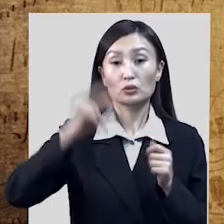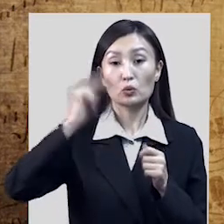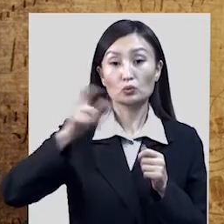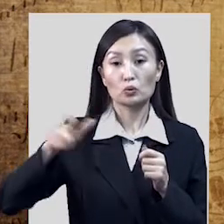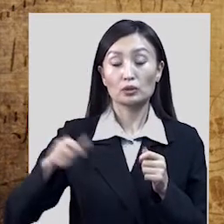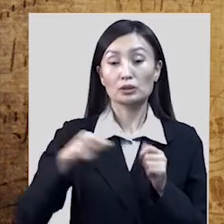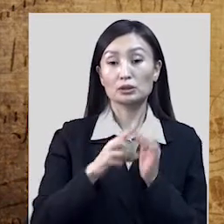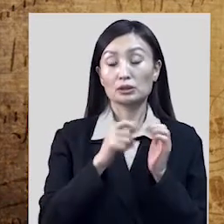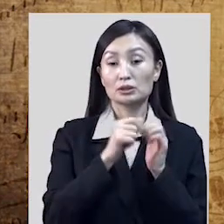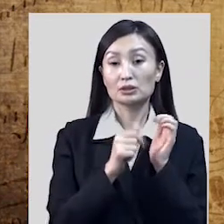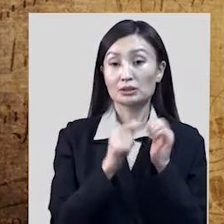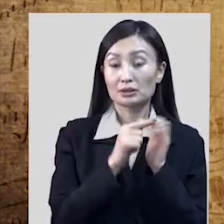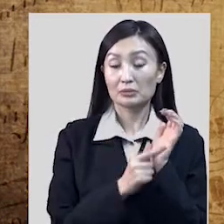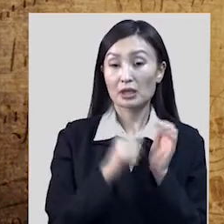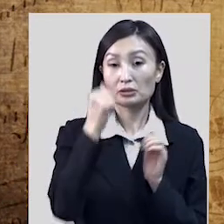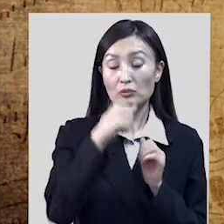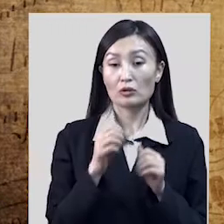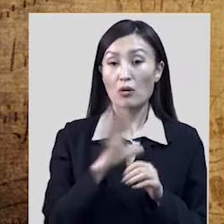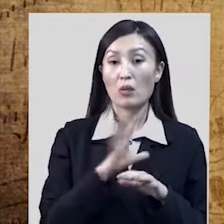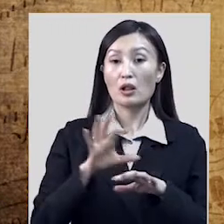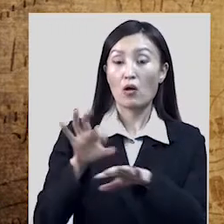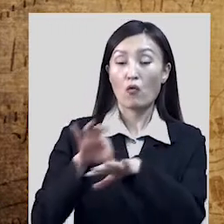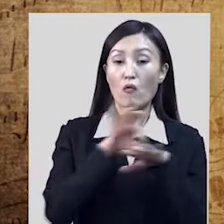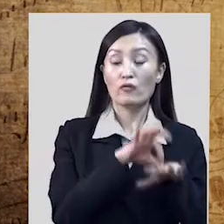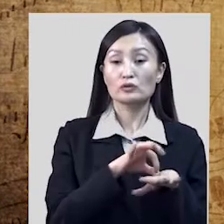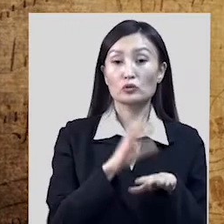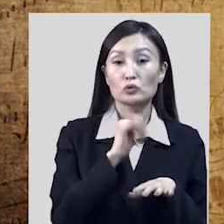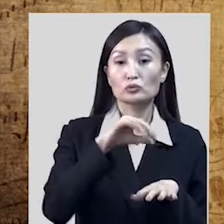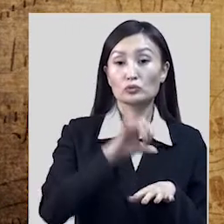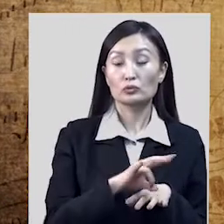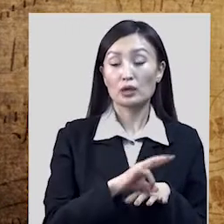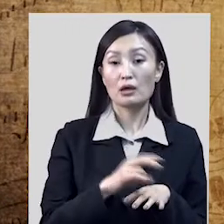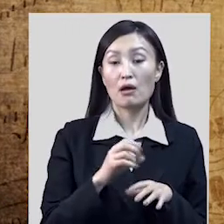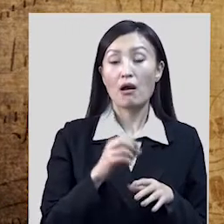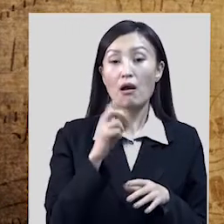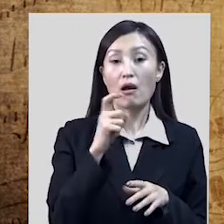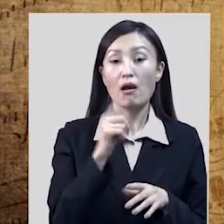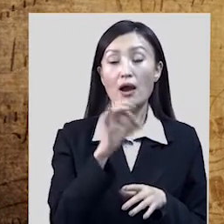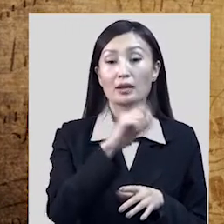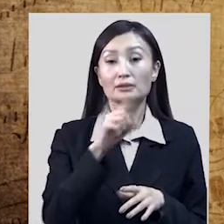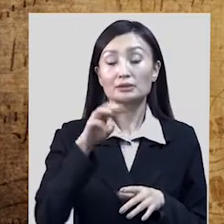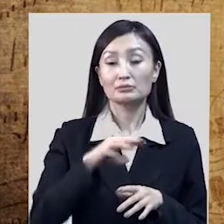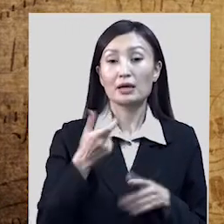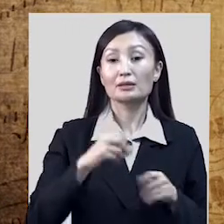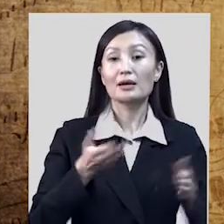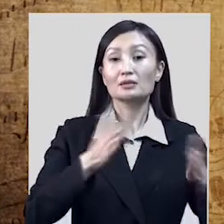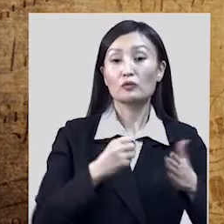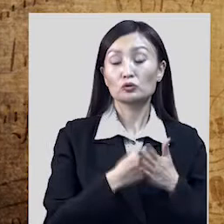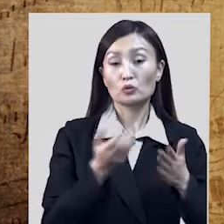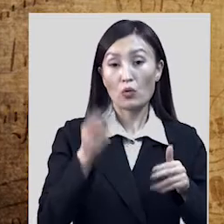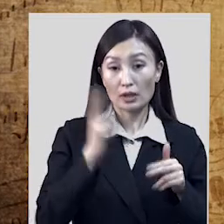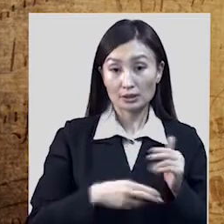1017 году был увезён султаном махмудом казнили завоевавшим хорезм казней где оставался до конца